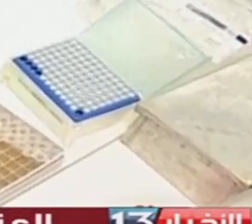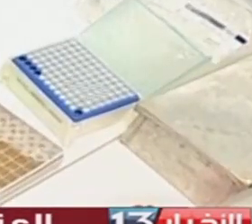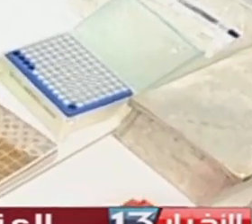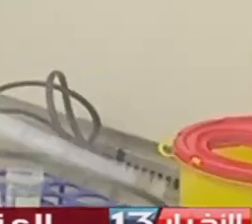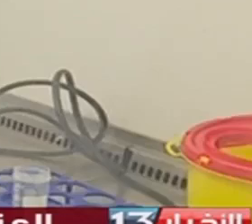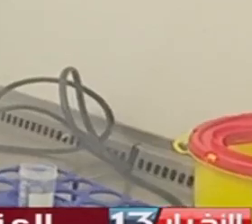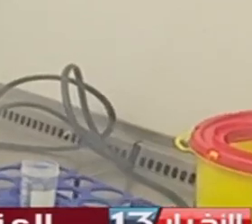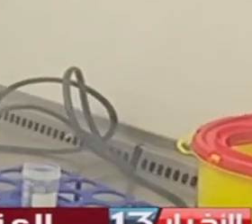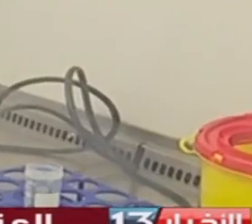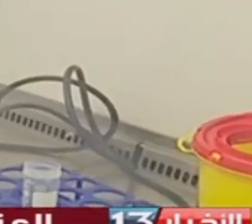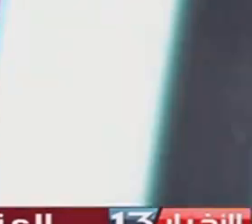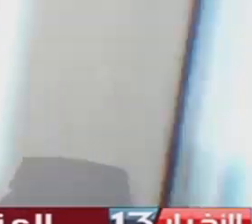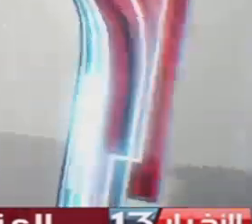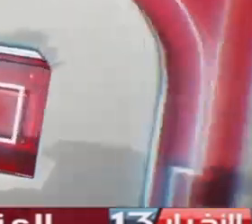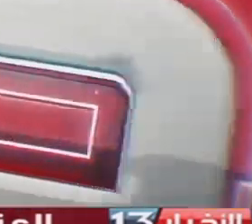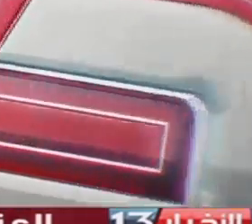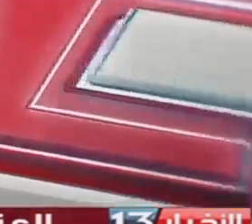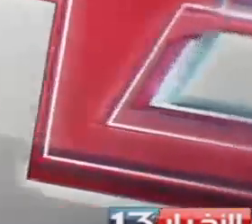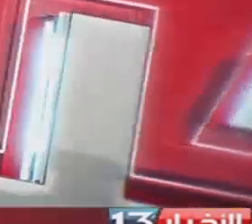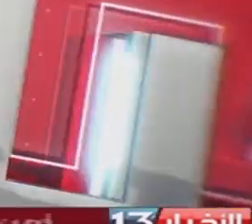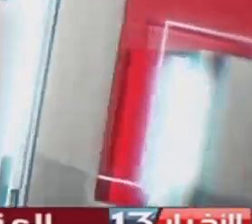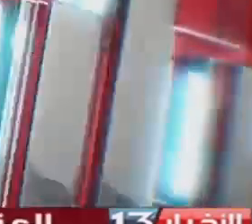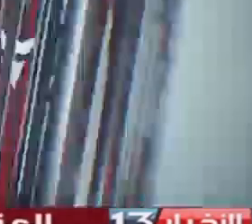المسح الشامل حول الفيروس بجربة.